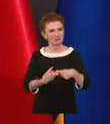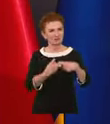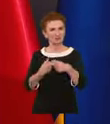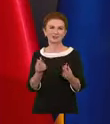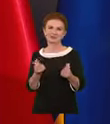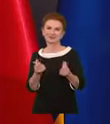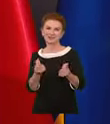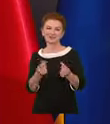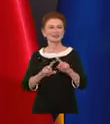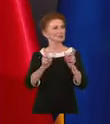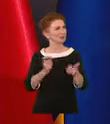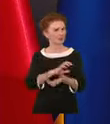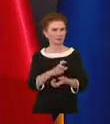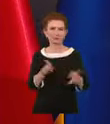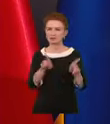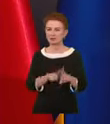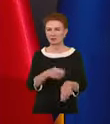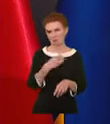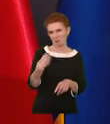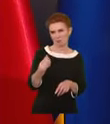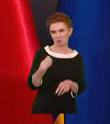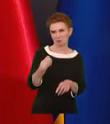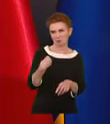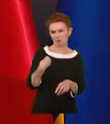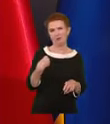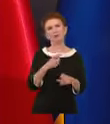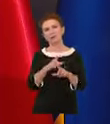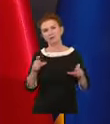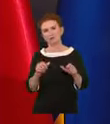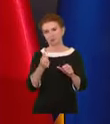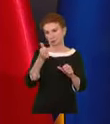również. Dlatego w perspektywie roku czy półtora